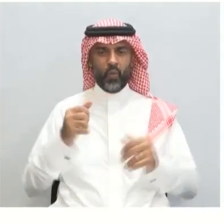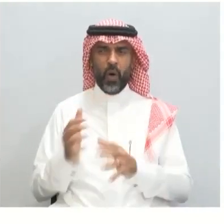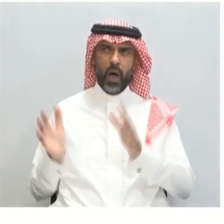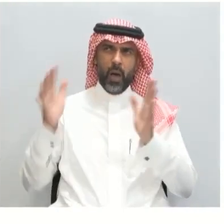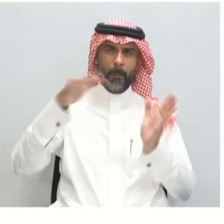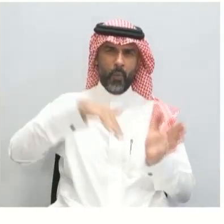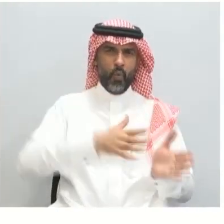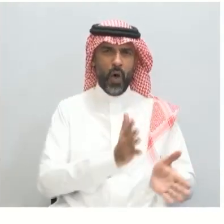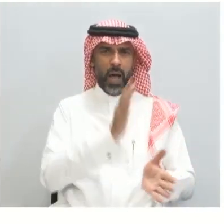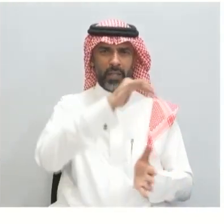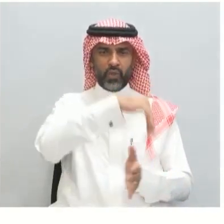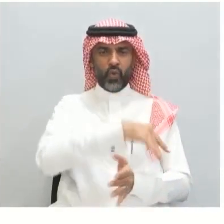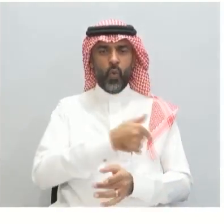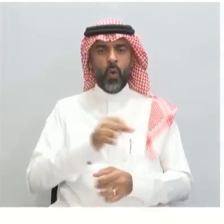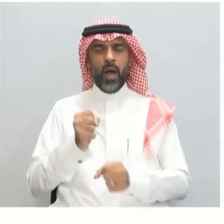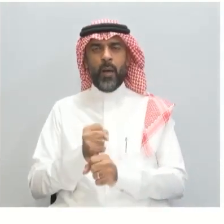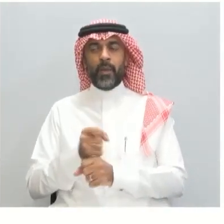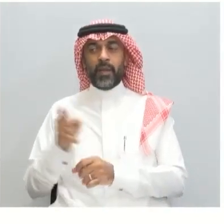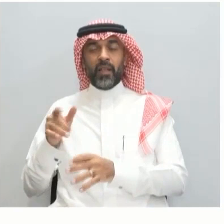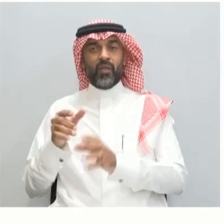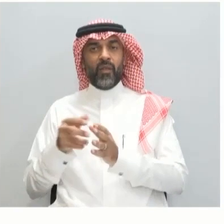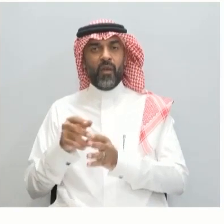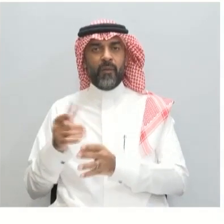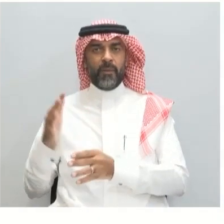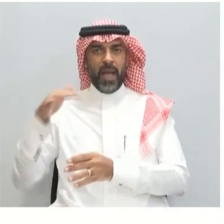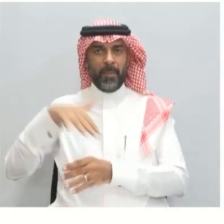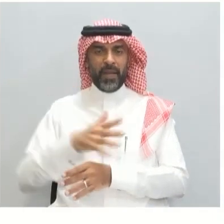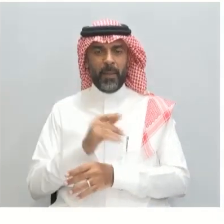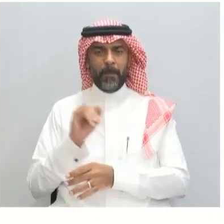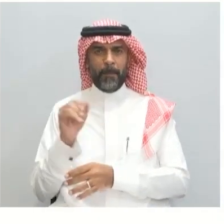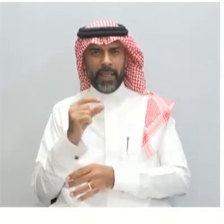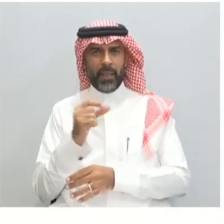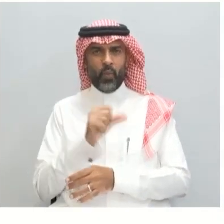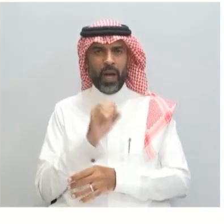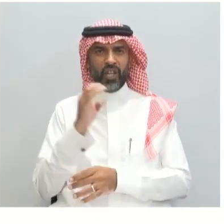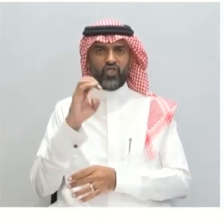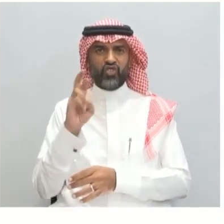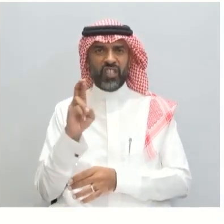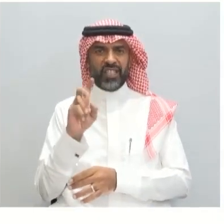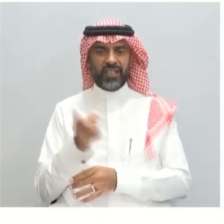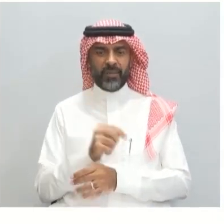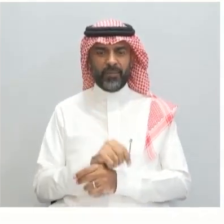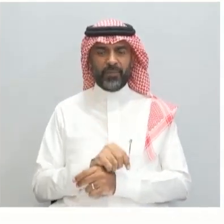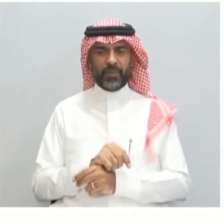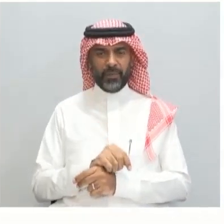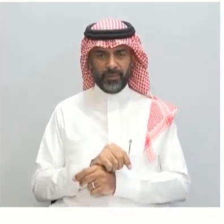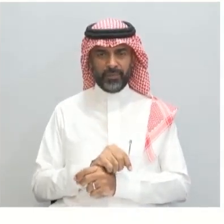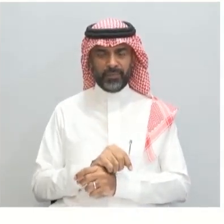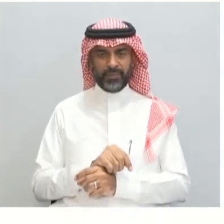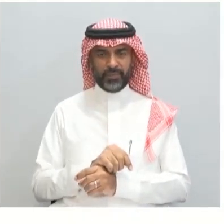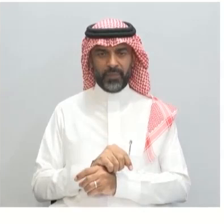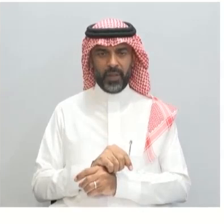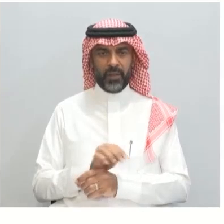وعملياتها وما ينتج عنها من مد وجزر وايضا ننتهي في هذه بتقويم الوحده وانا